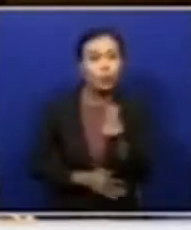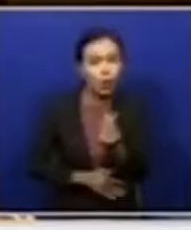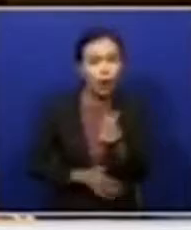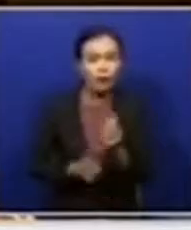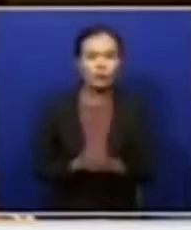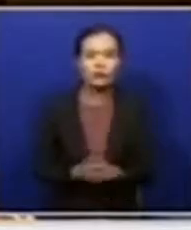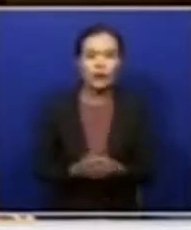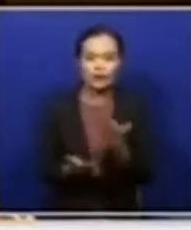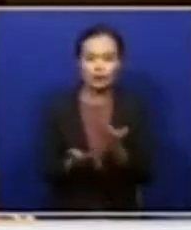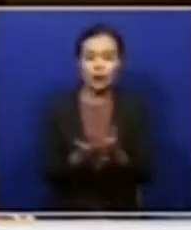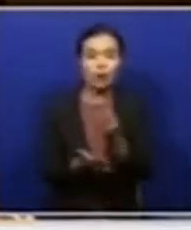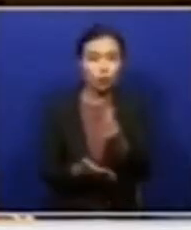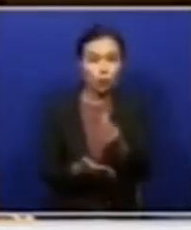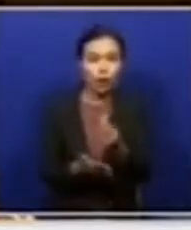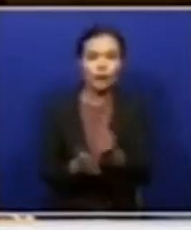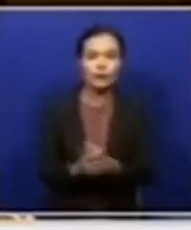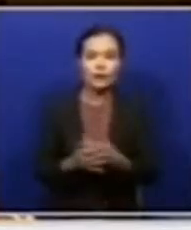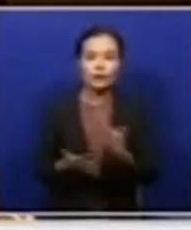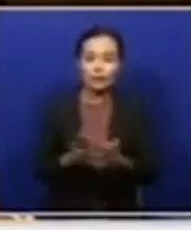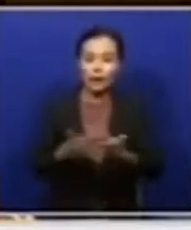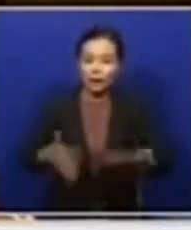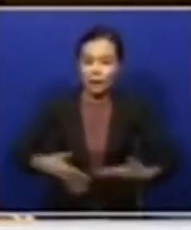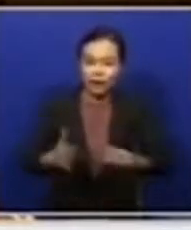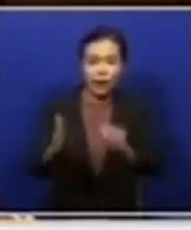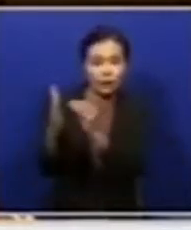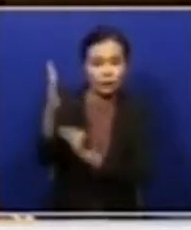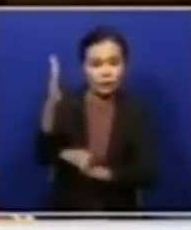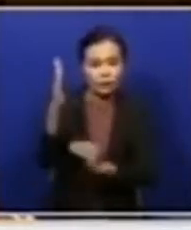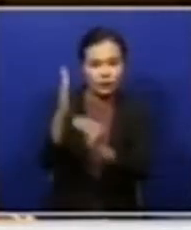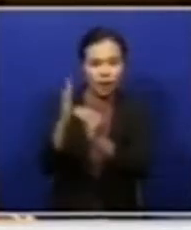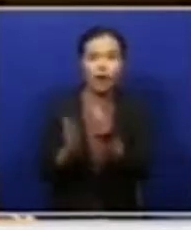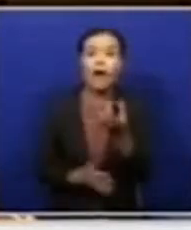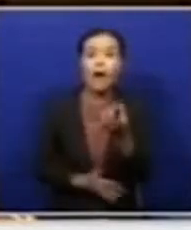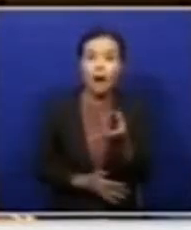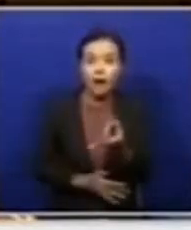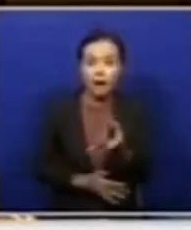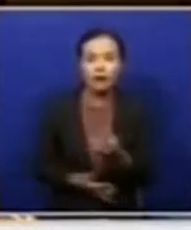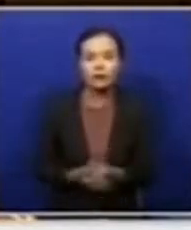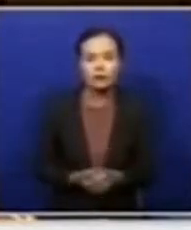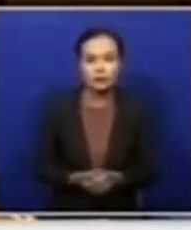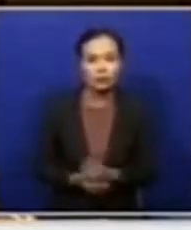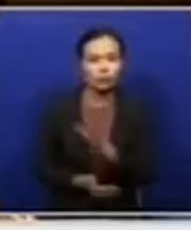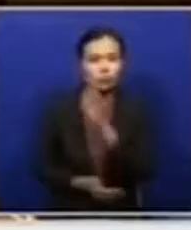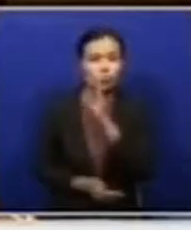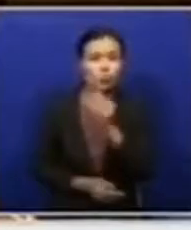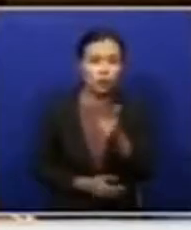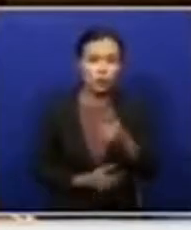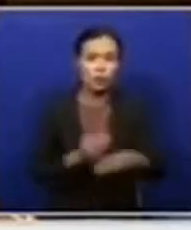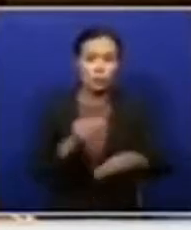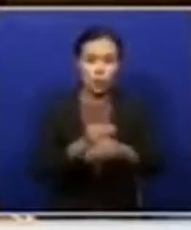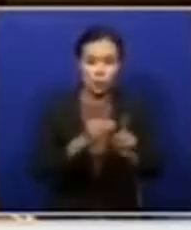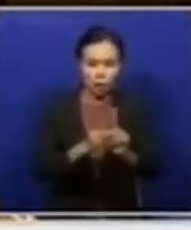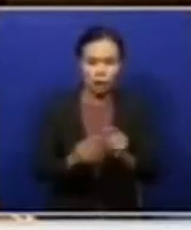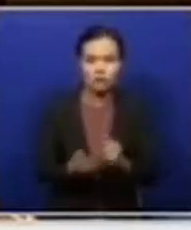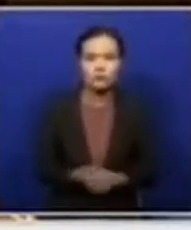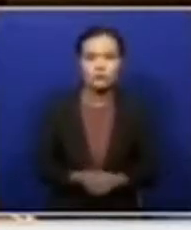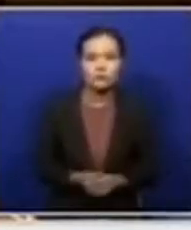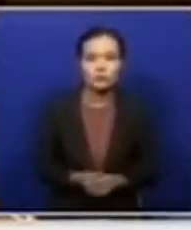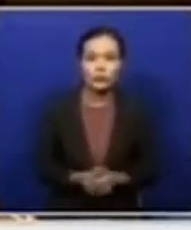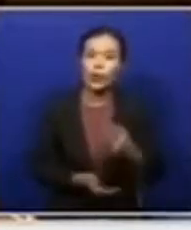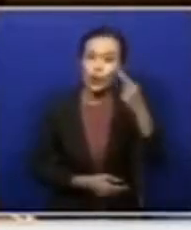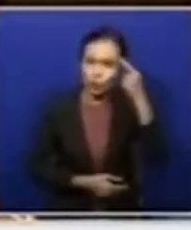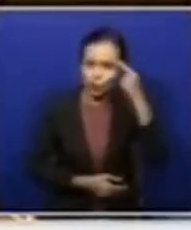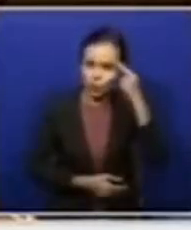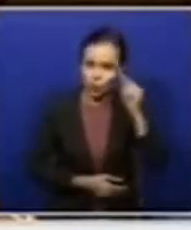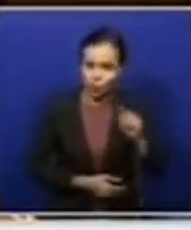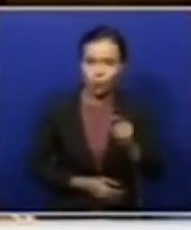าณเม็ดเงินเท่าไหร่กระจายรายได้ไปแต่ละท้องที่ยังไงนะครับแล้วก็ถ้าให้ดีเนี่ยควรจะรู้ด้วยว่าเขา